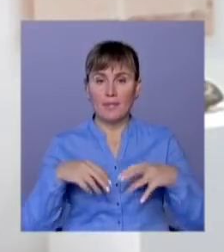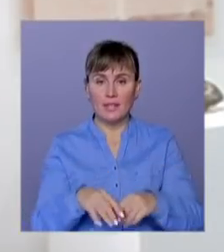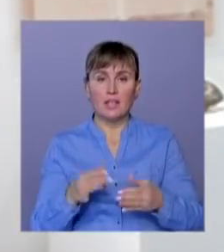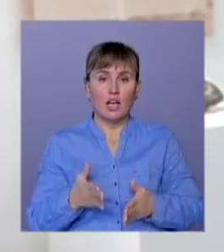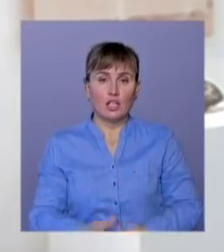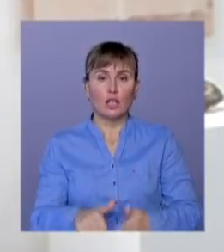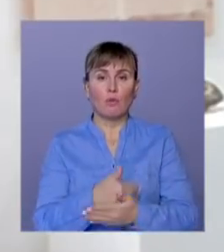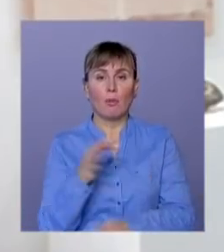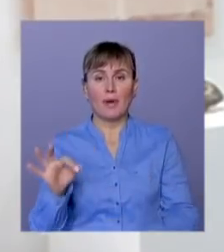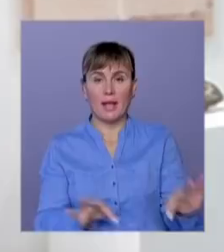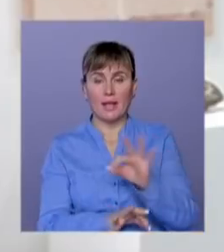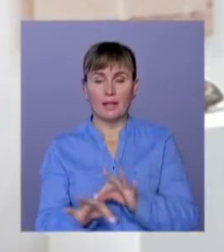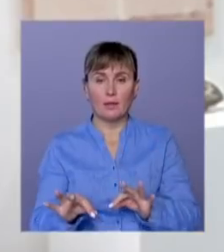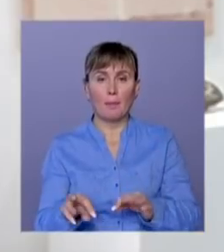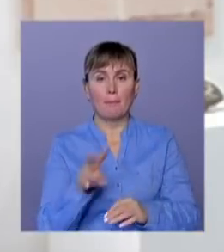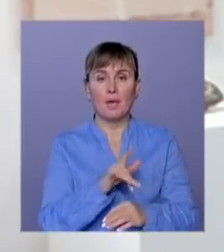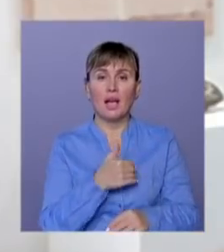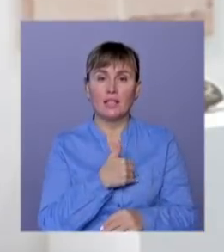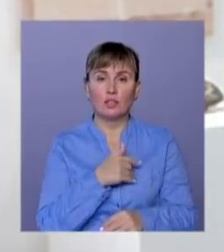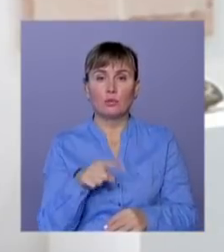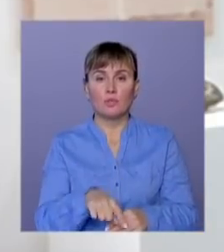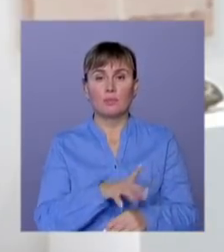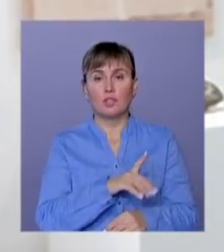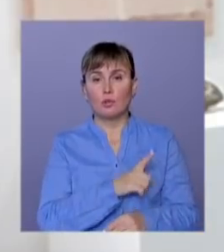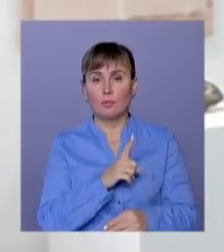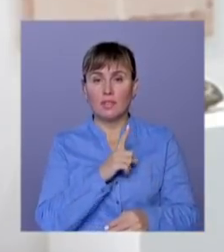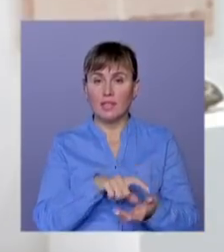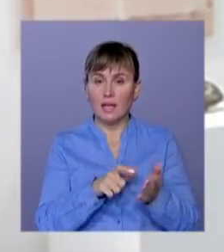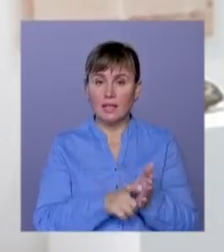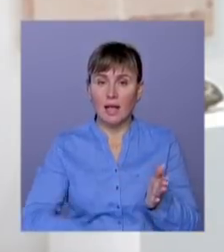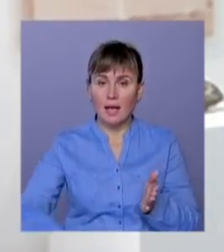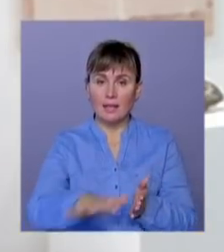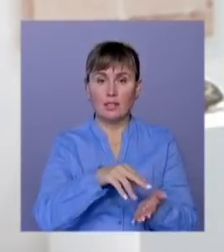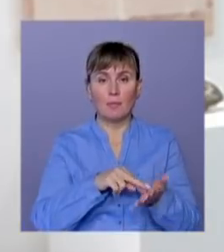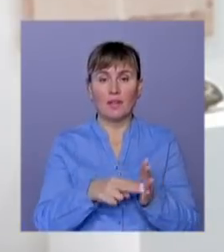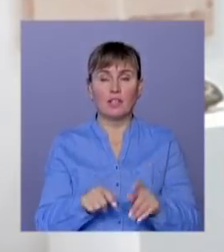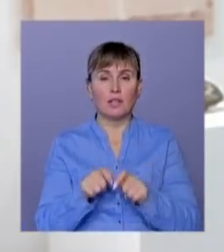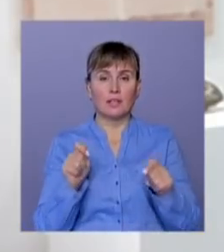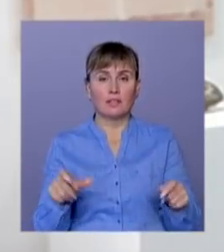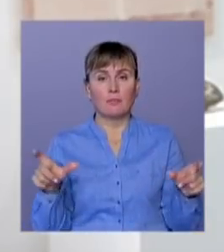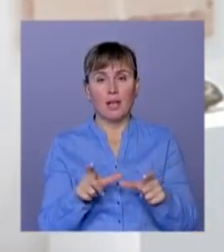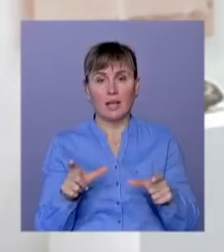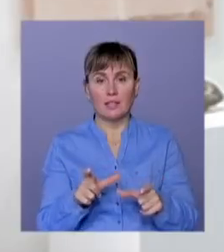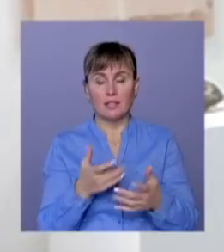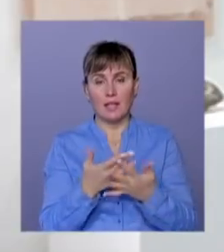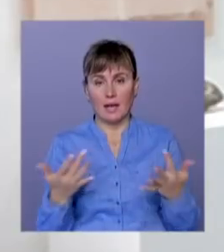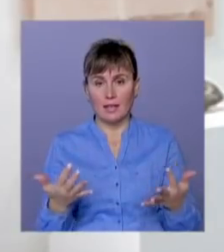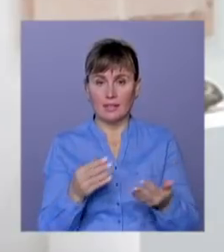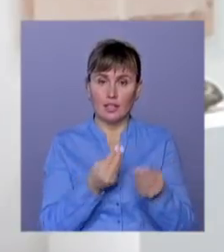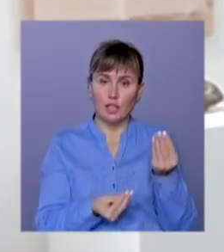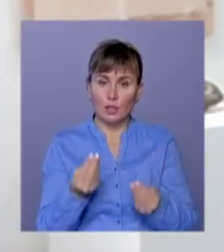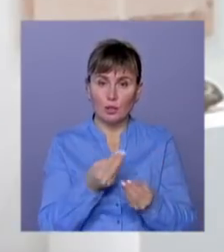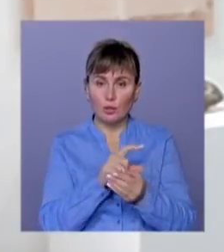рождать новые проекты. Мы бы хотели, чтобы здесь была зона мастер-классов. Здесь планируется открытие магазина сувенирной продукции для того,